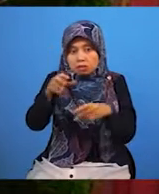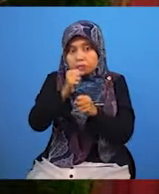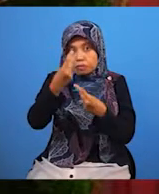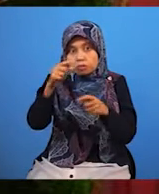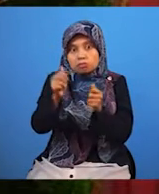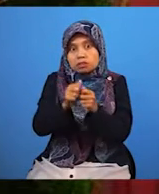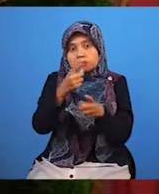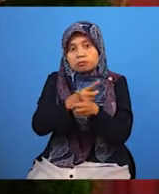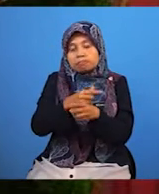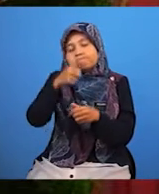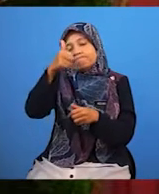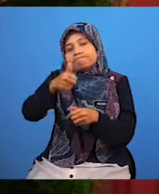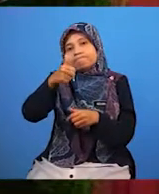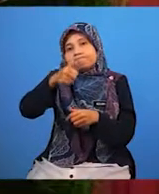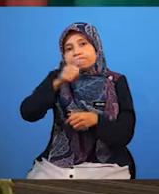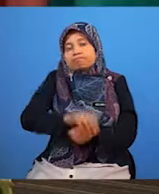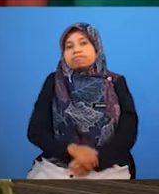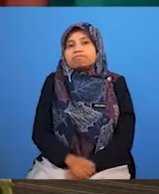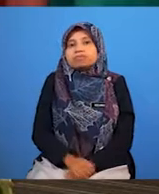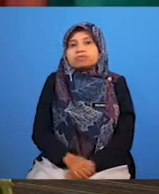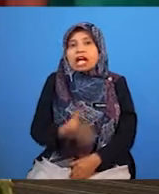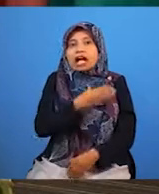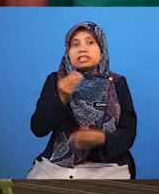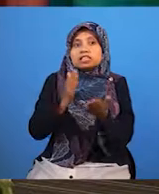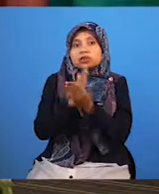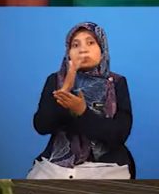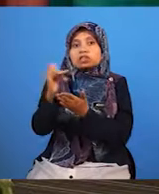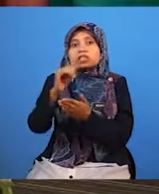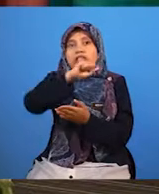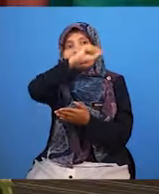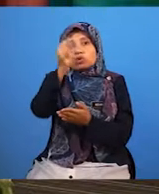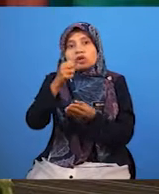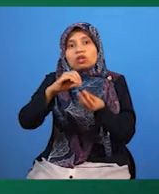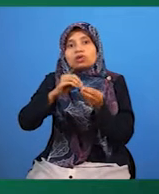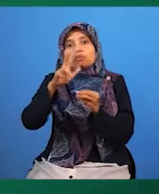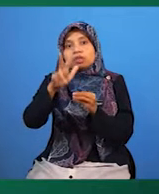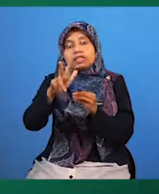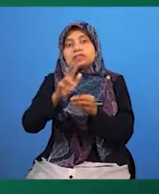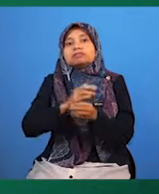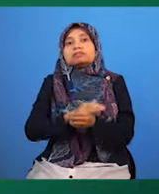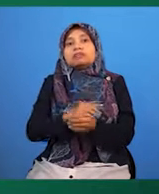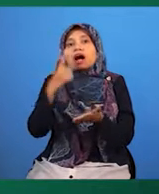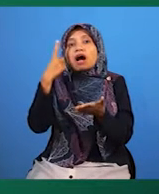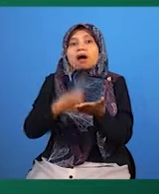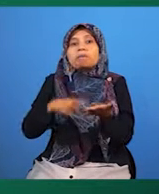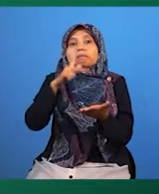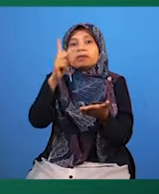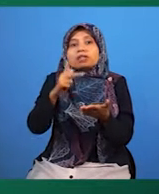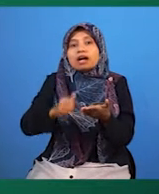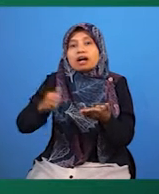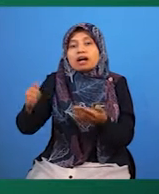betul? Bagus. Dan seterusnya, soalan yang ketiga adalah